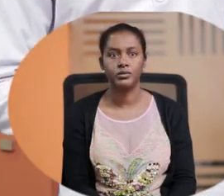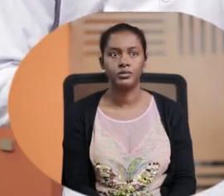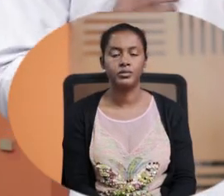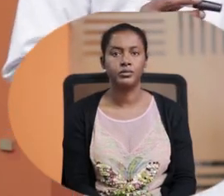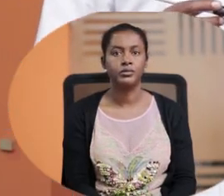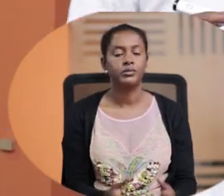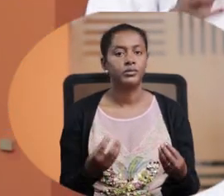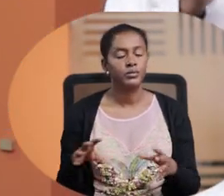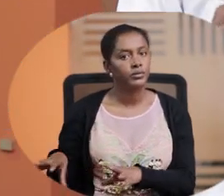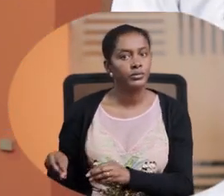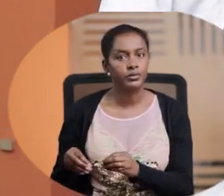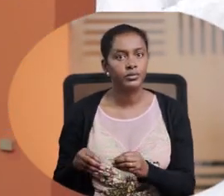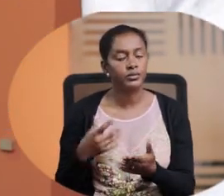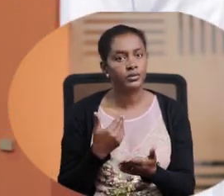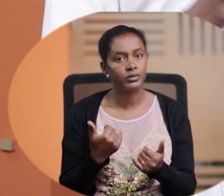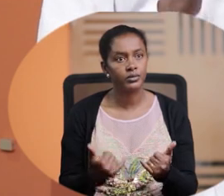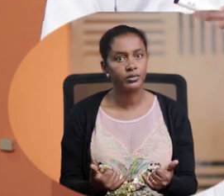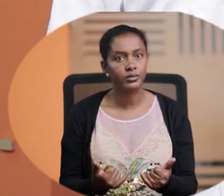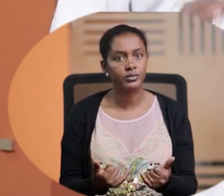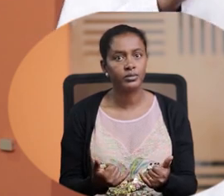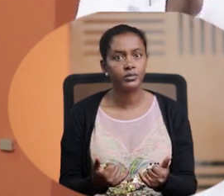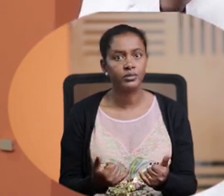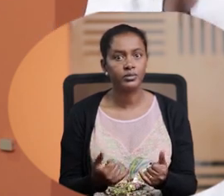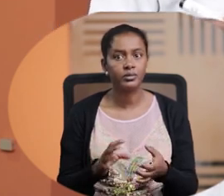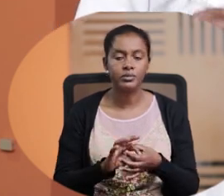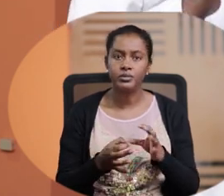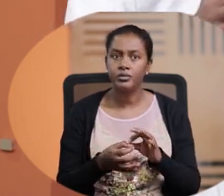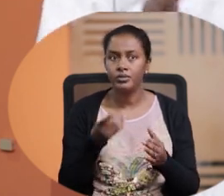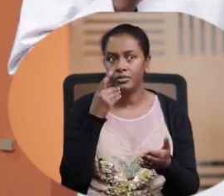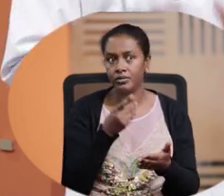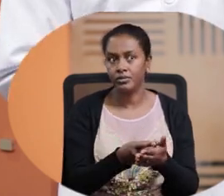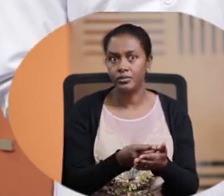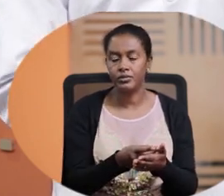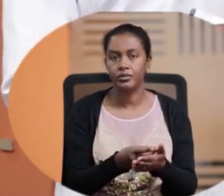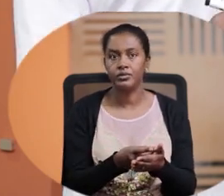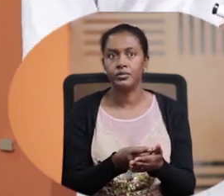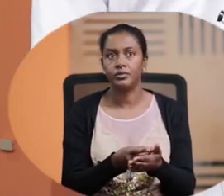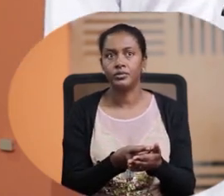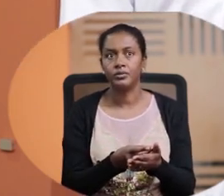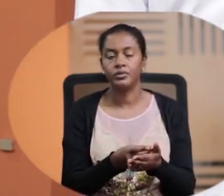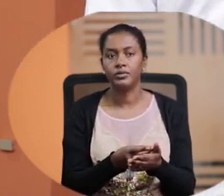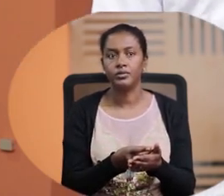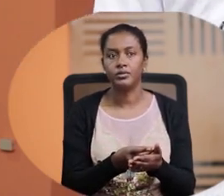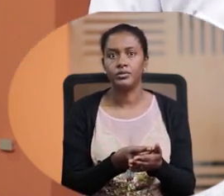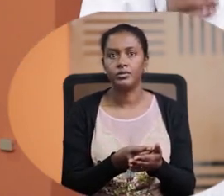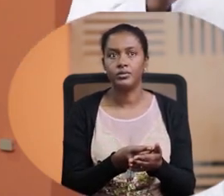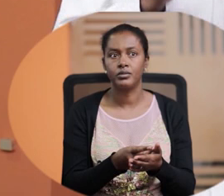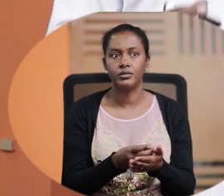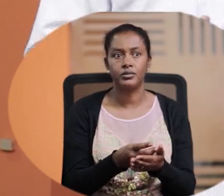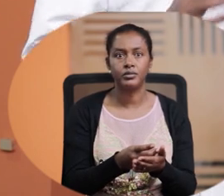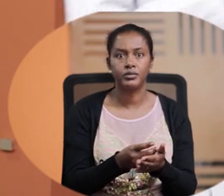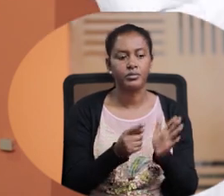Tole barattoota, amma gaa hiikoo daataa erga kana jennee amma kallattii dhumaan mallattoo taalii